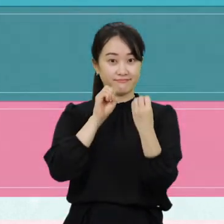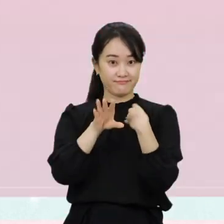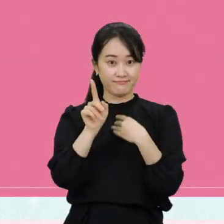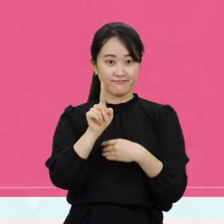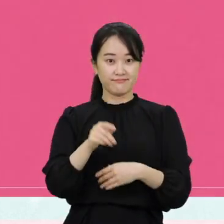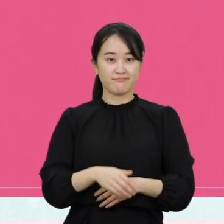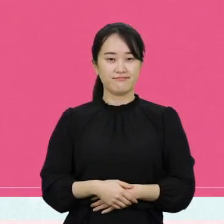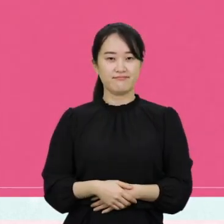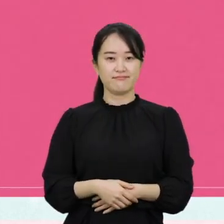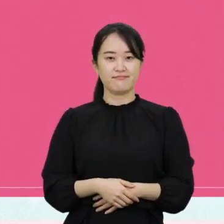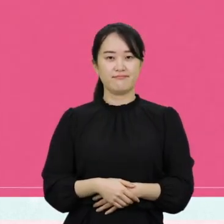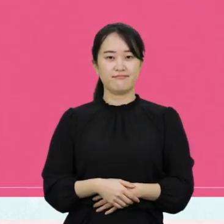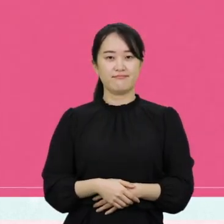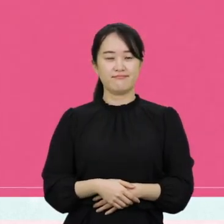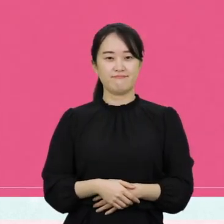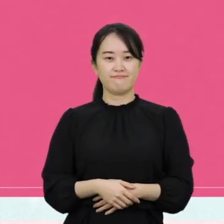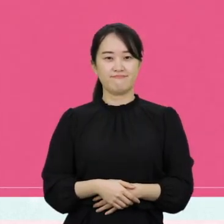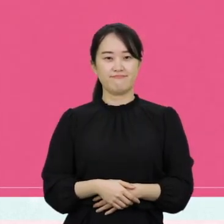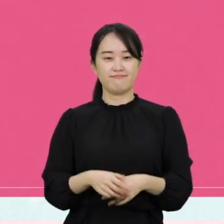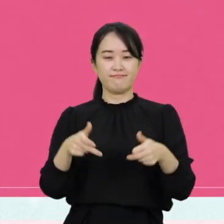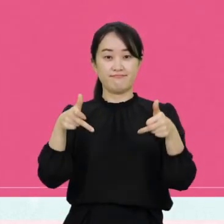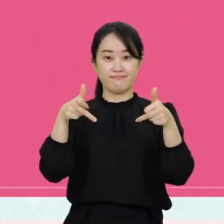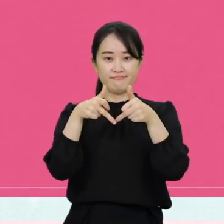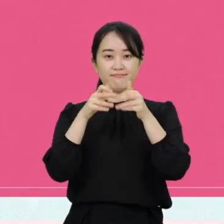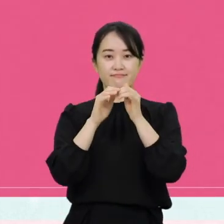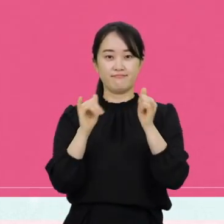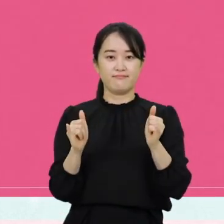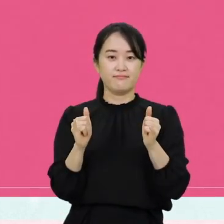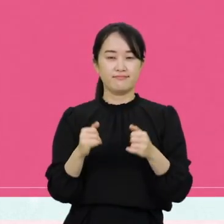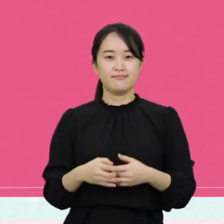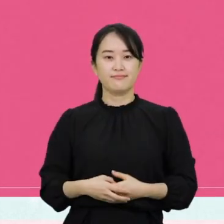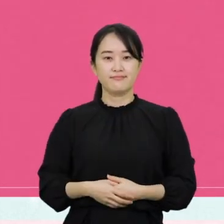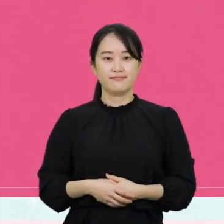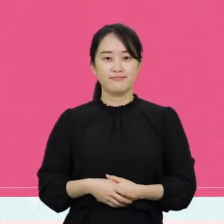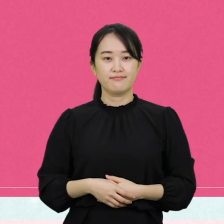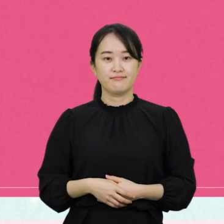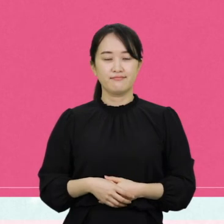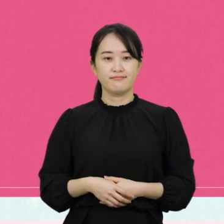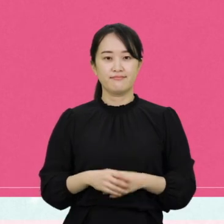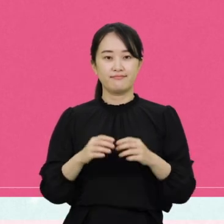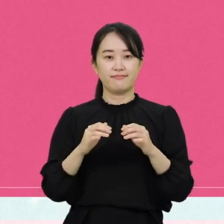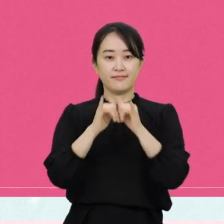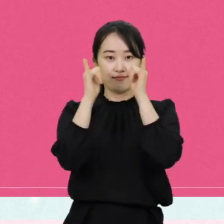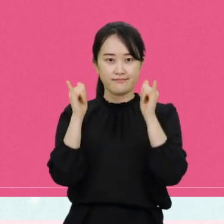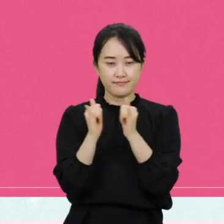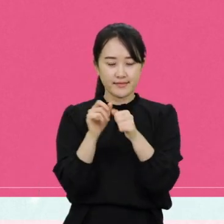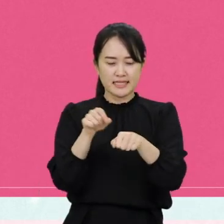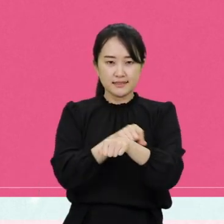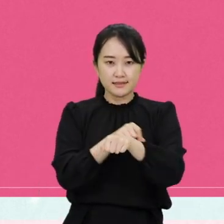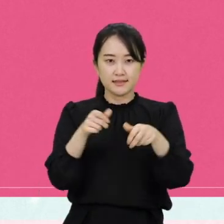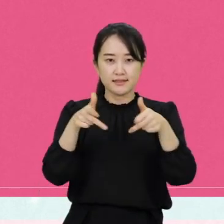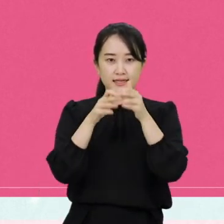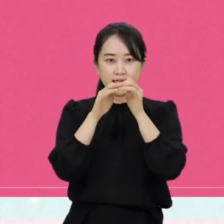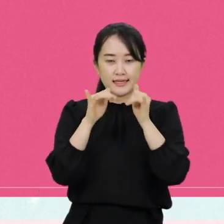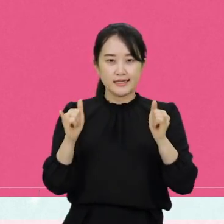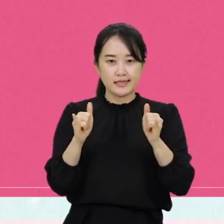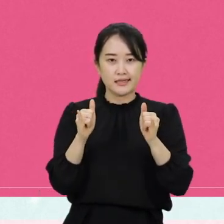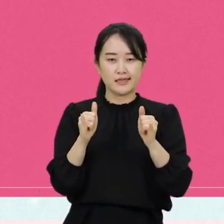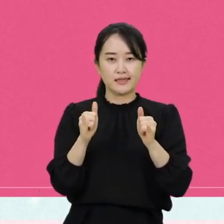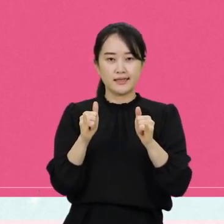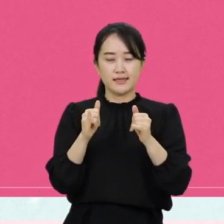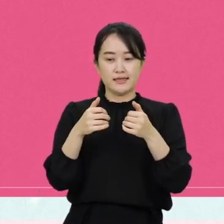정답은? 그렇죠. 장애인입니다. 시민사회, 특히 장애인과 이들을